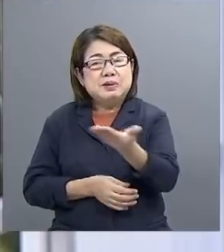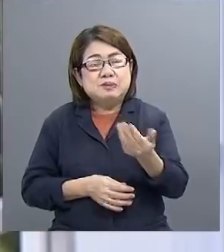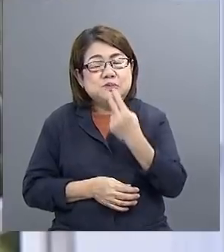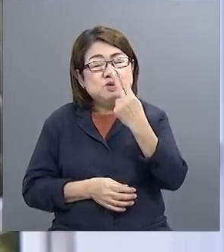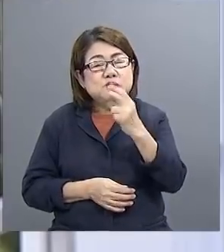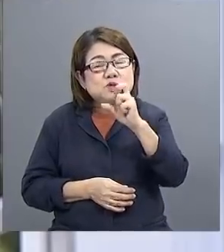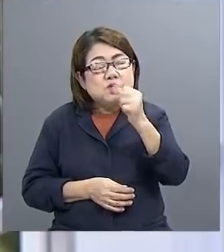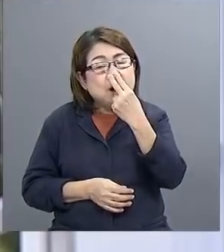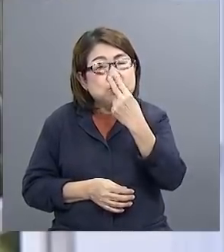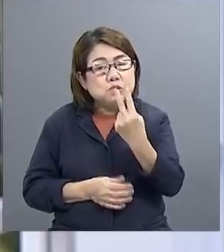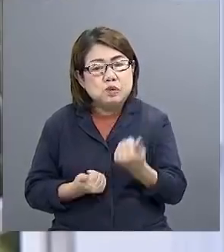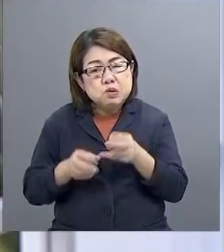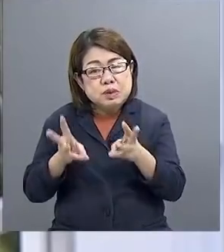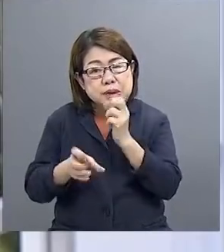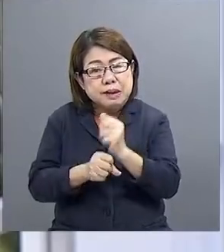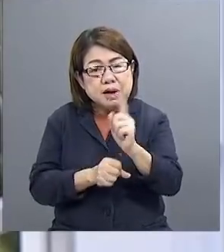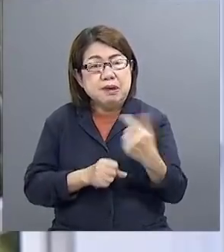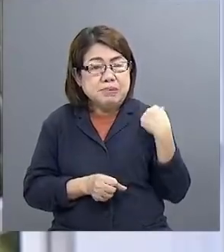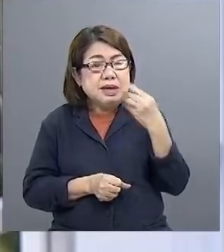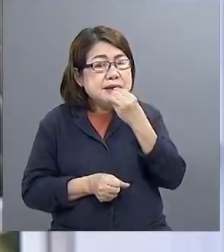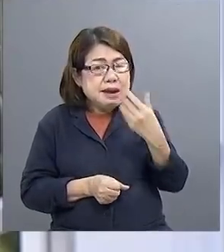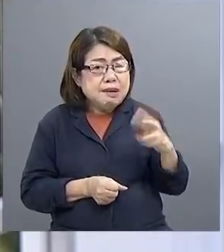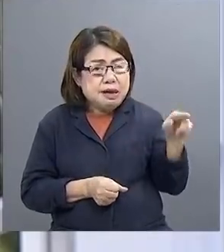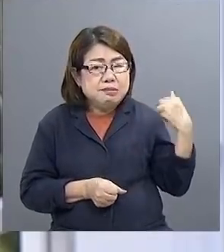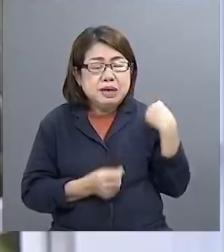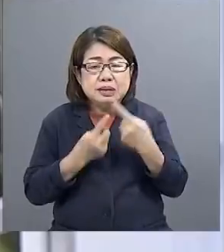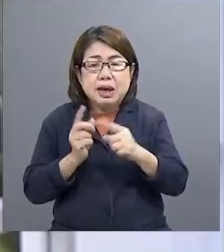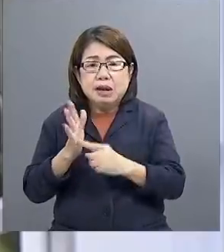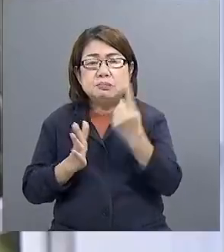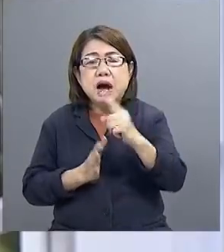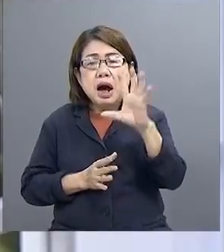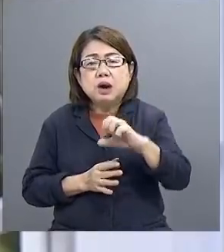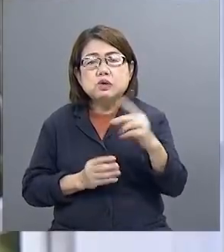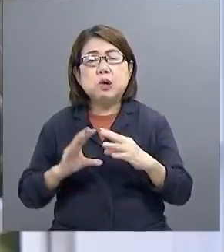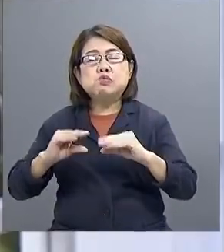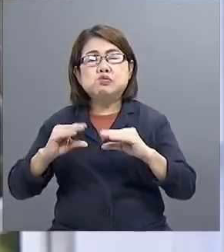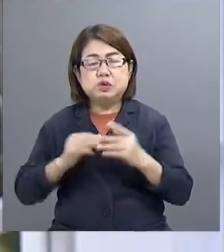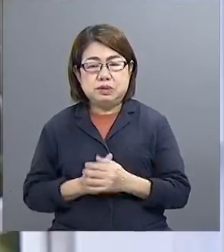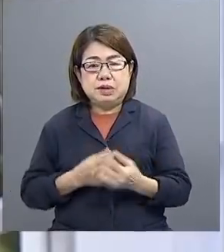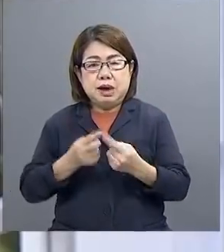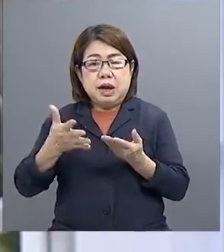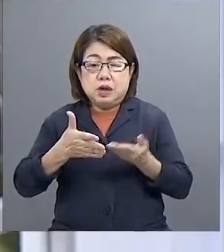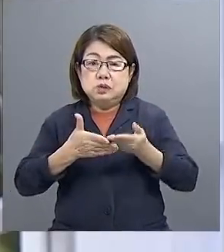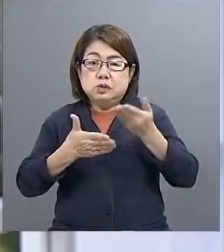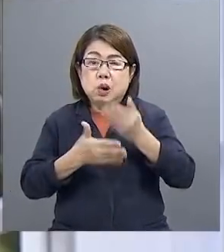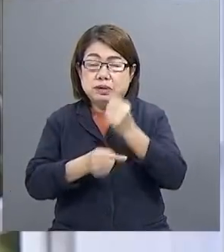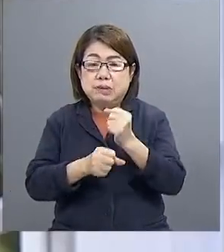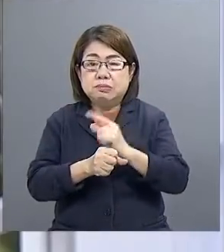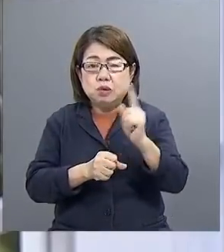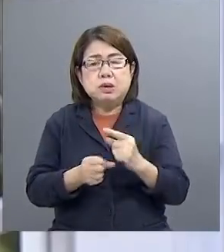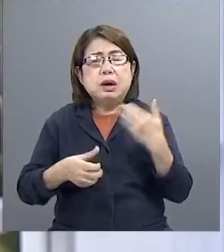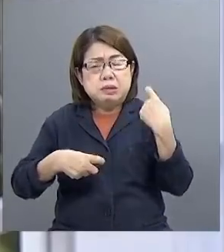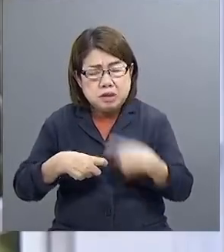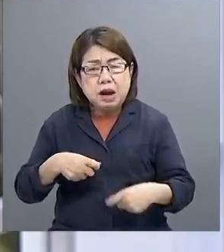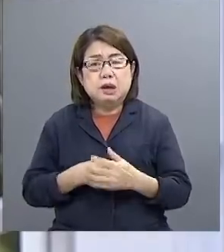วิธีทำกันที่หลายคนเคยกินแล้วแล้วก็เข้าใจว่าเนี่ยมันเกิดมาจากวุ้นแต่จริงๆแล้วมันมีขั้นตอนในการทำเนี่ยอยากคนกวนนะครับแล้วก็